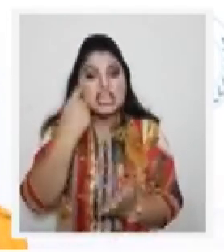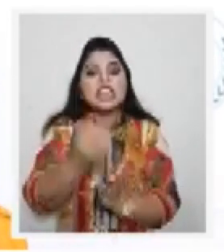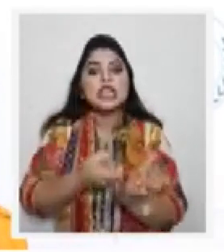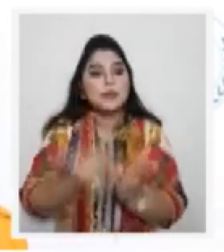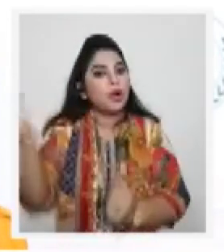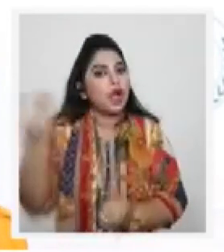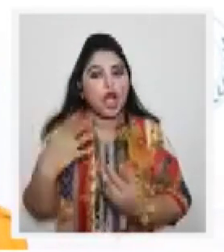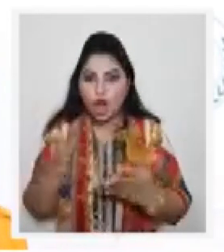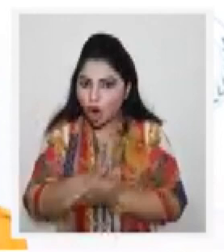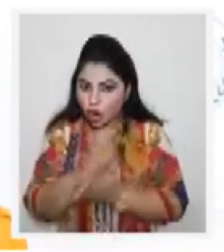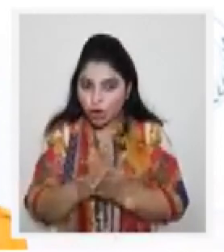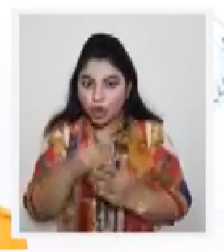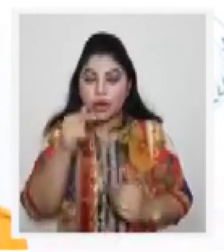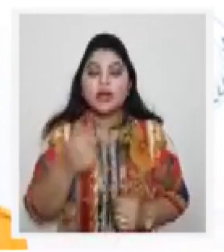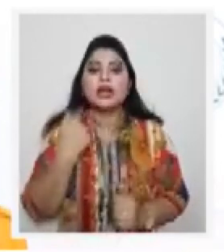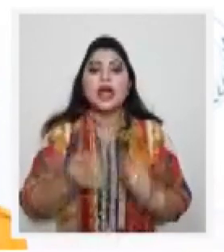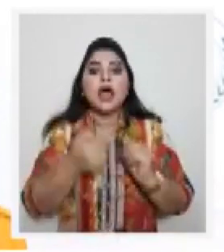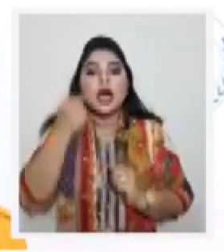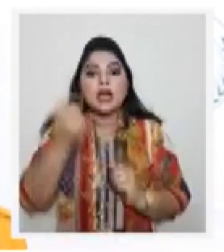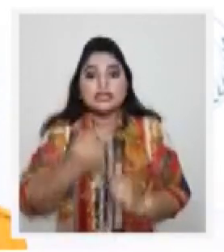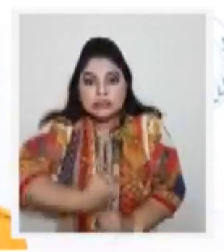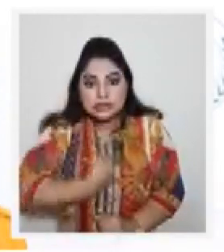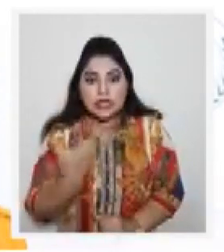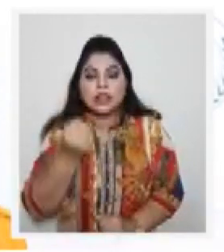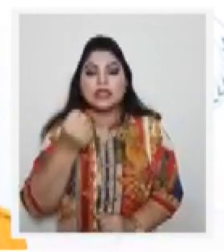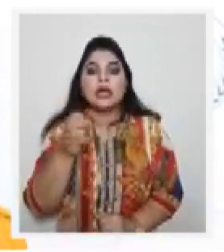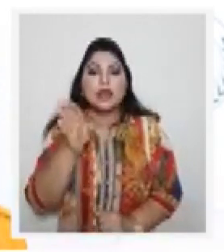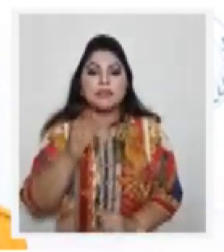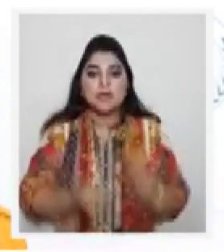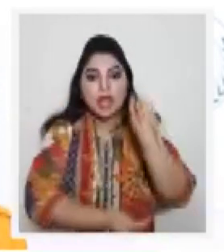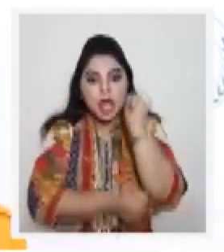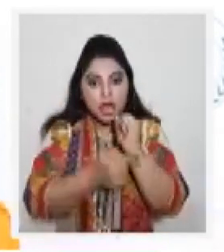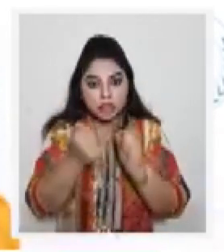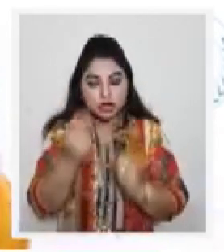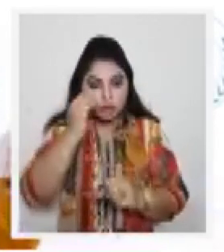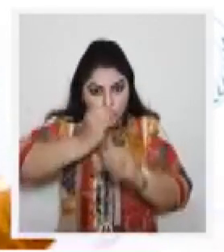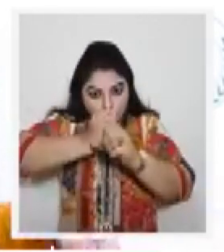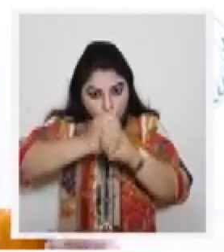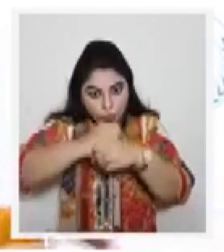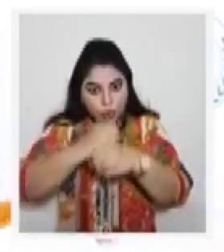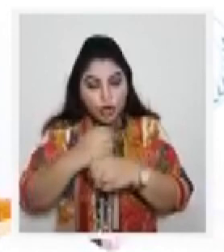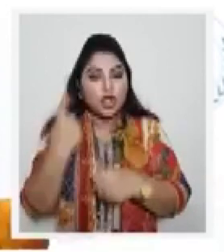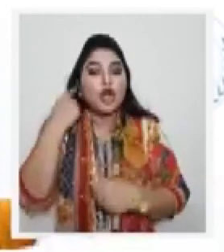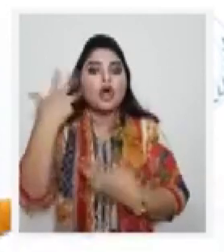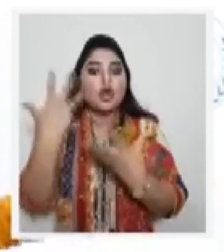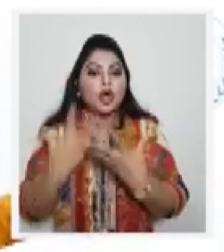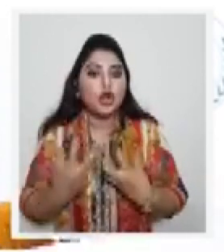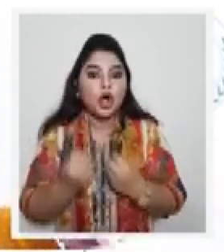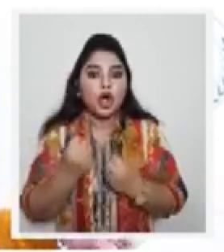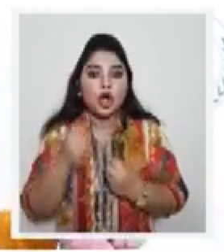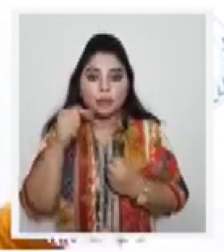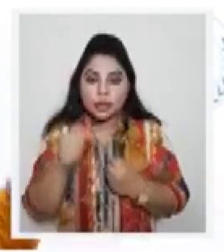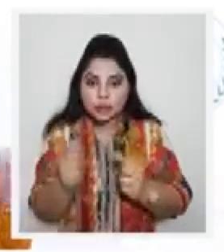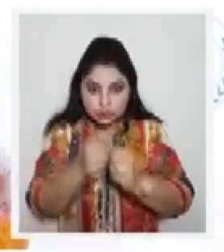2টি বিশ্ববিদ্যালয়ে কোনো পরীক্ষা নমুনা সংগ্রহ এবং পরীক্ষা রিপোর্ট দেয়নি এবং একটি স্বায়ত্তশাসিত প্রতিষ্ঠান, আরও